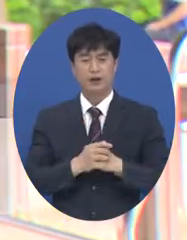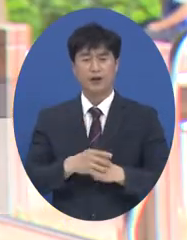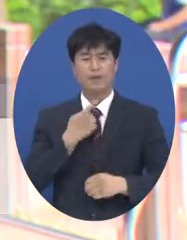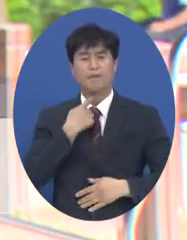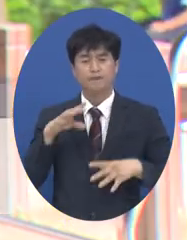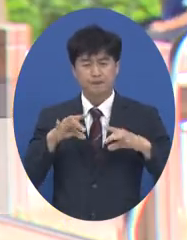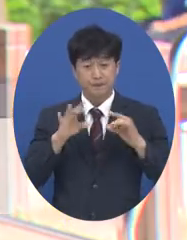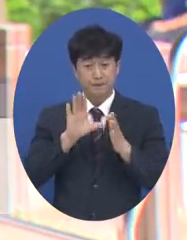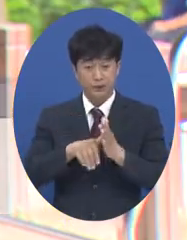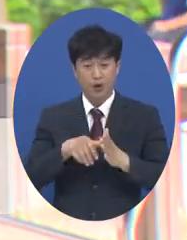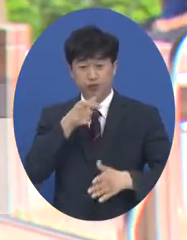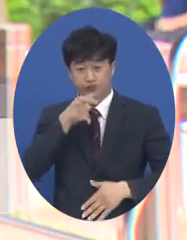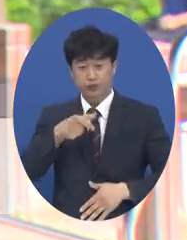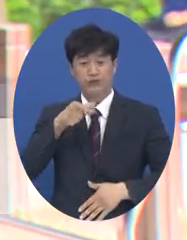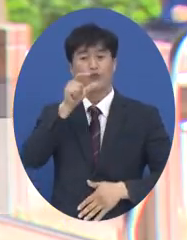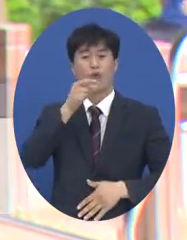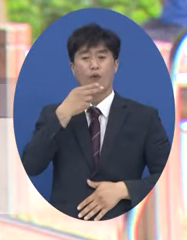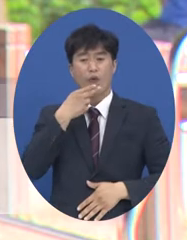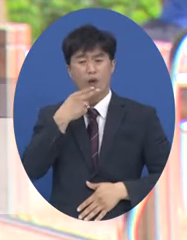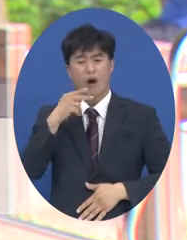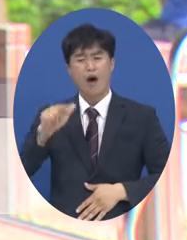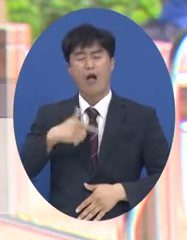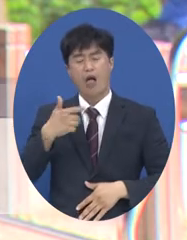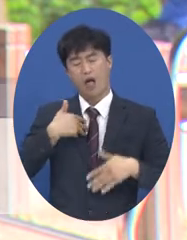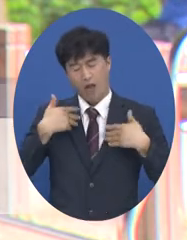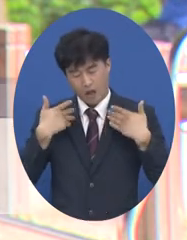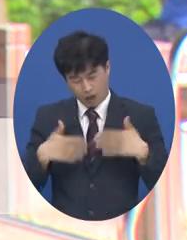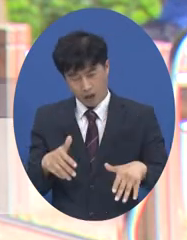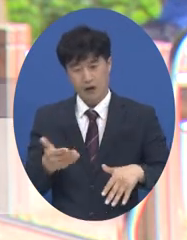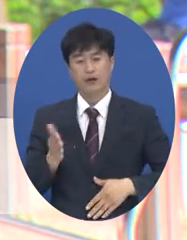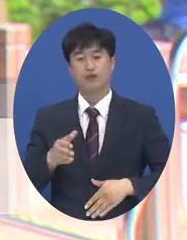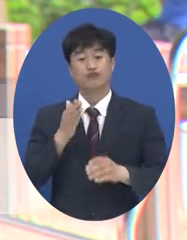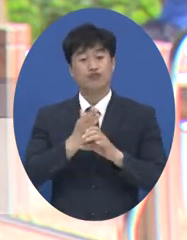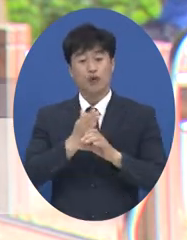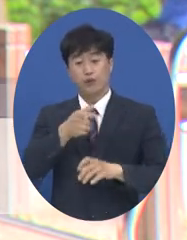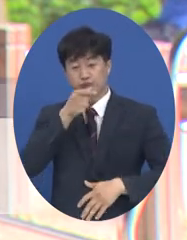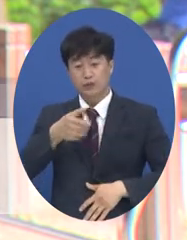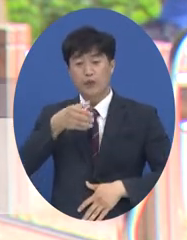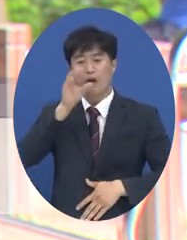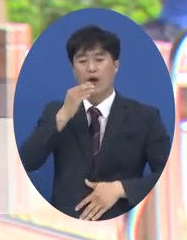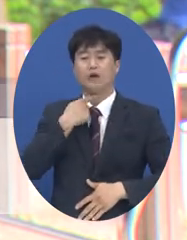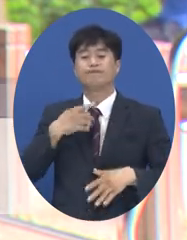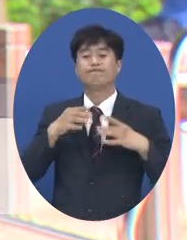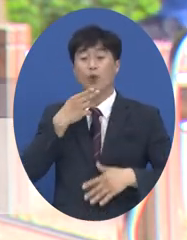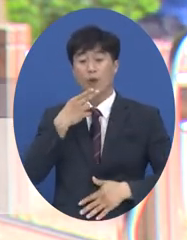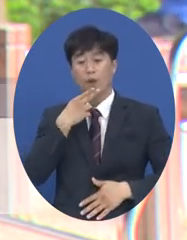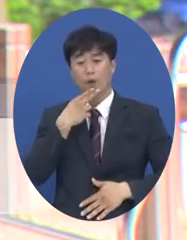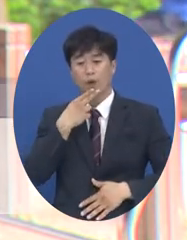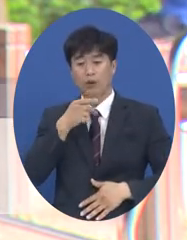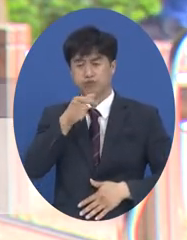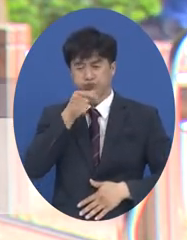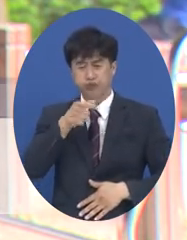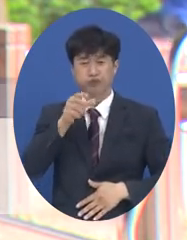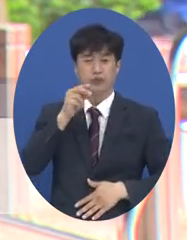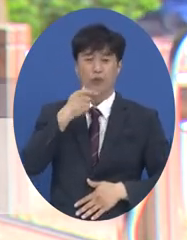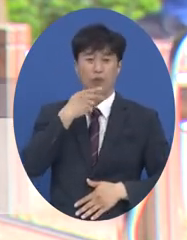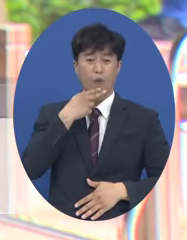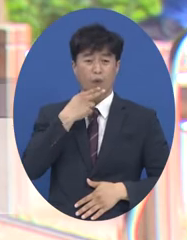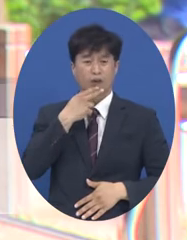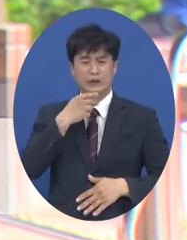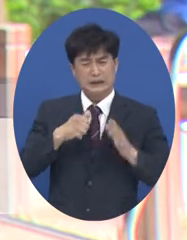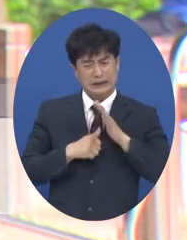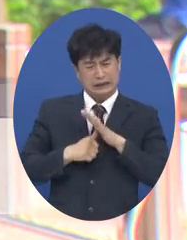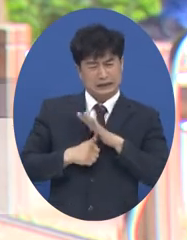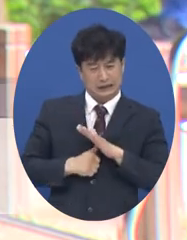또 목마를 때 이렇게 물을 안 먹으면 집에 가면 하루 종일 피곤하거든요. 근데 중간에 물 먹어주니까 갈증도 안 나고 이게 물 못